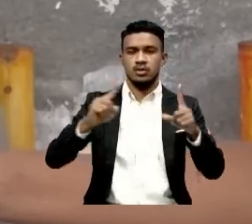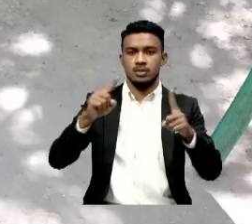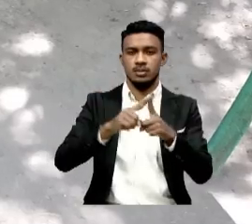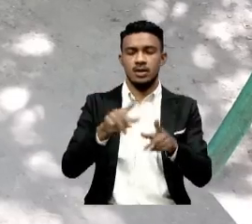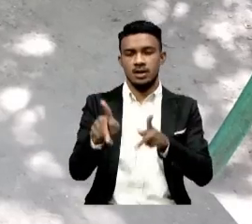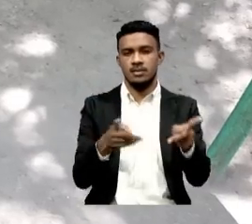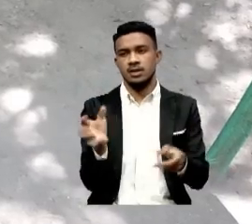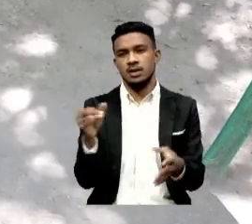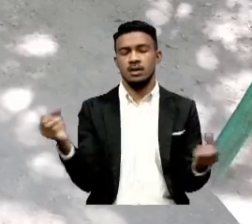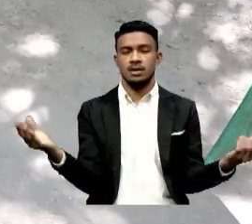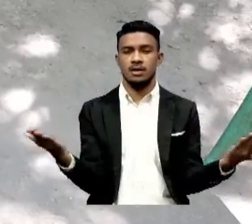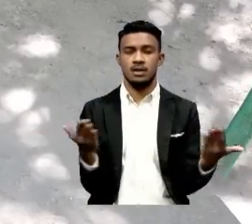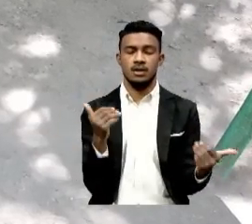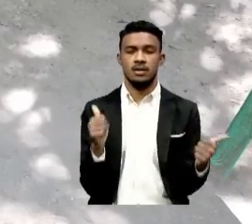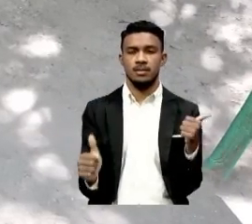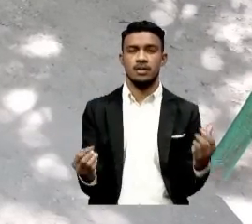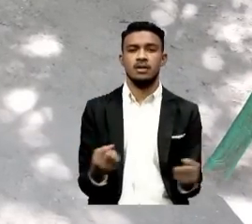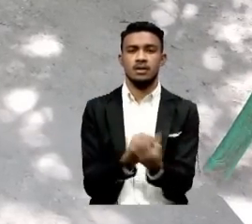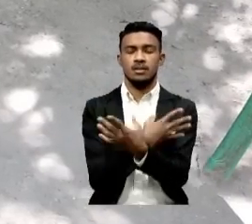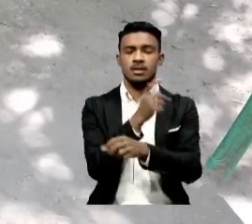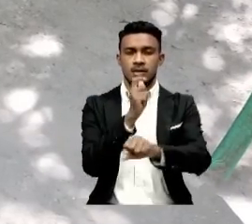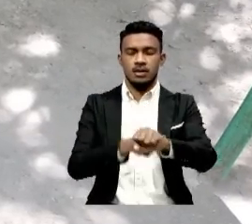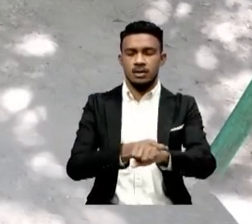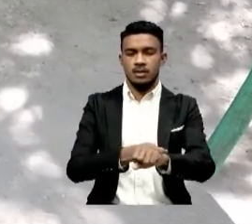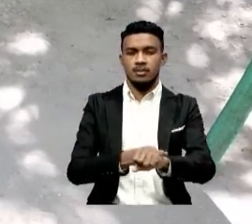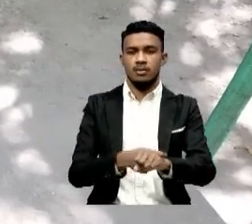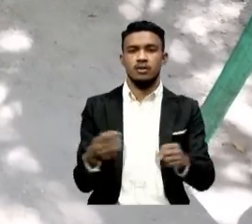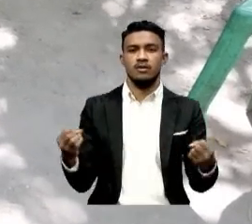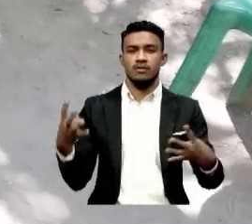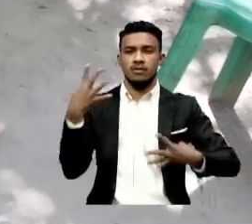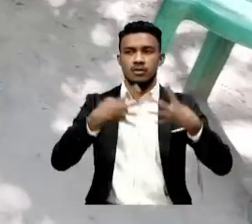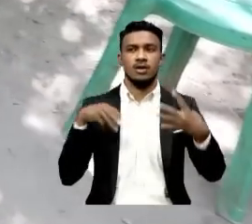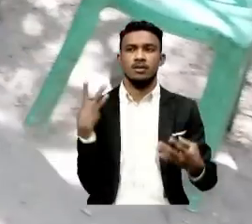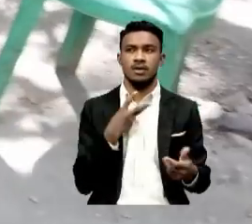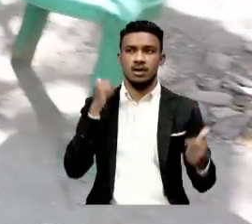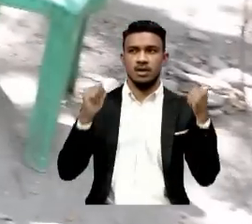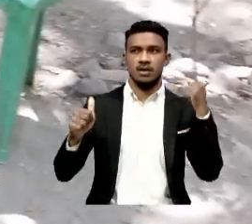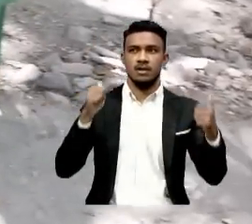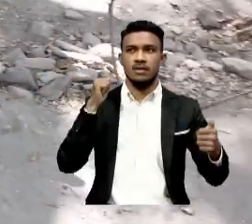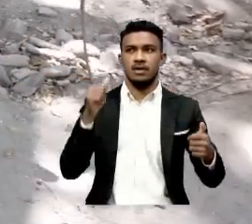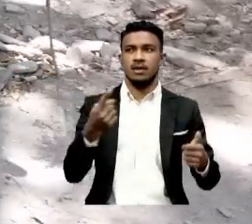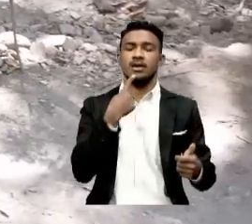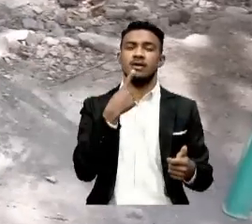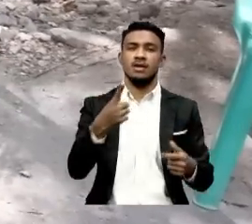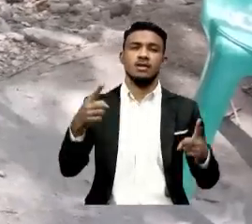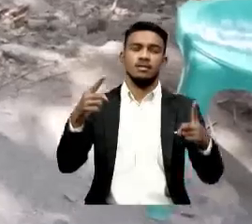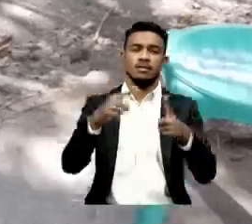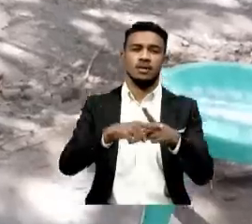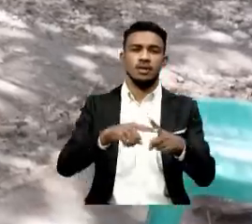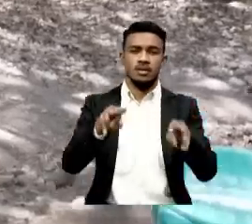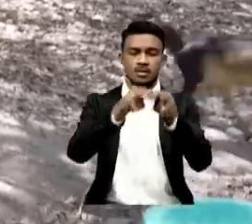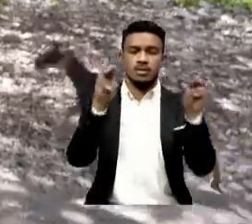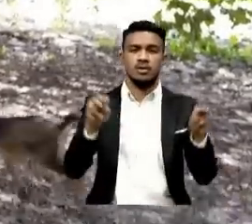de situação puno a minha atividade nem sempre pode circular sai circular baixa mon suco